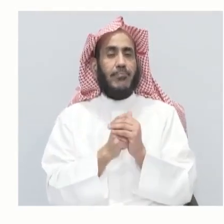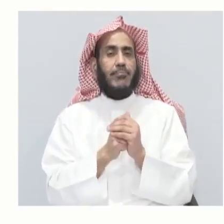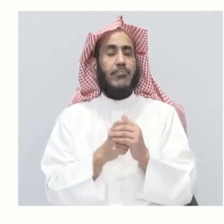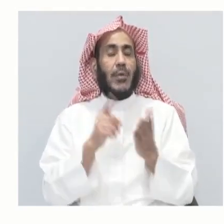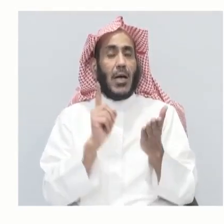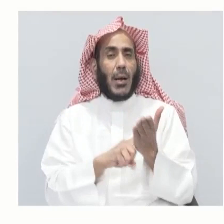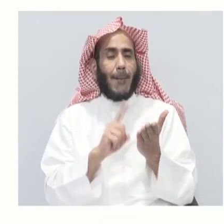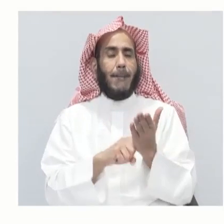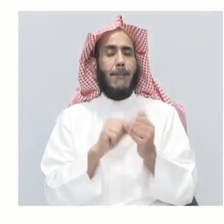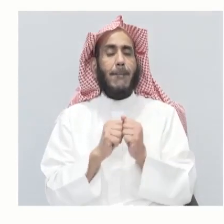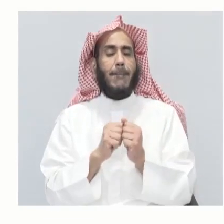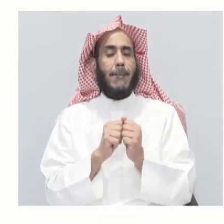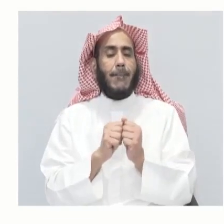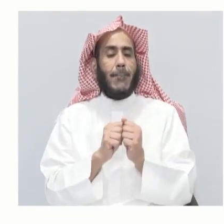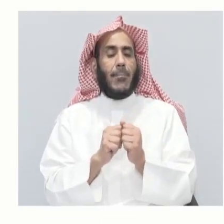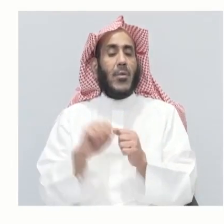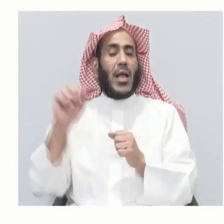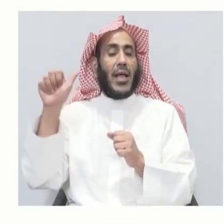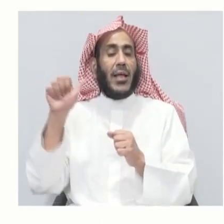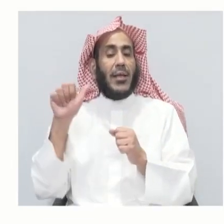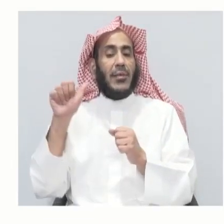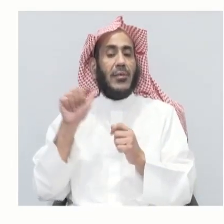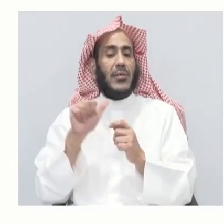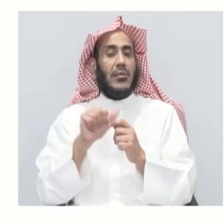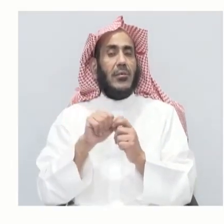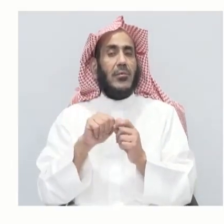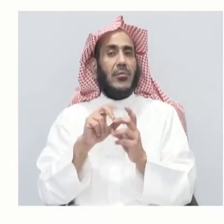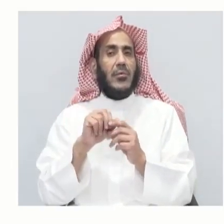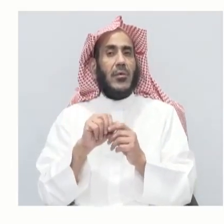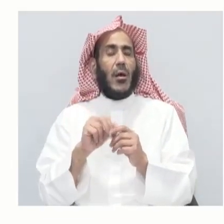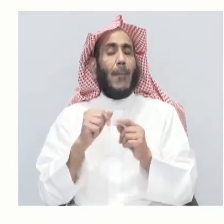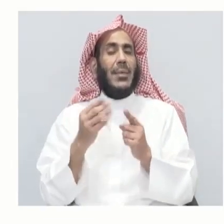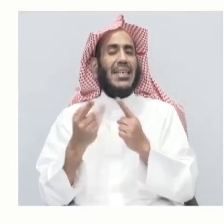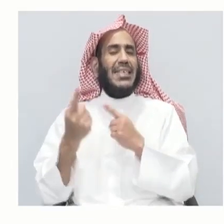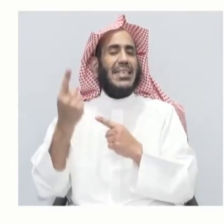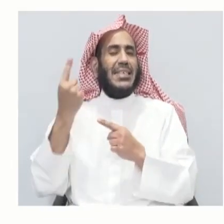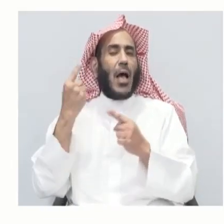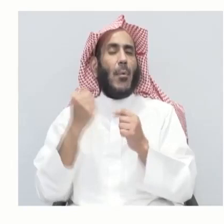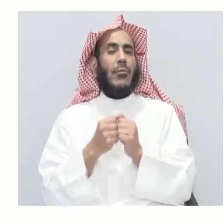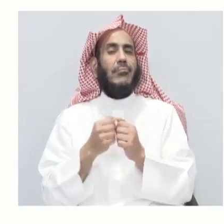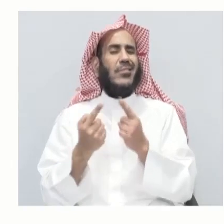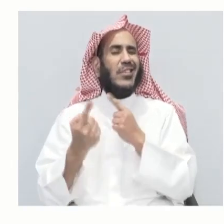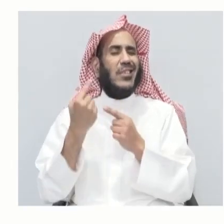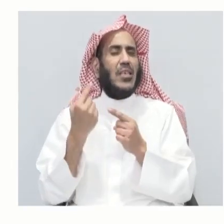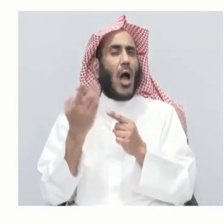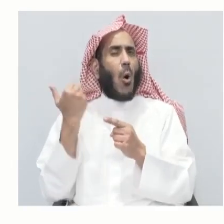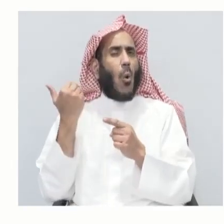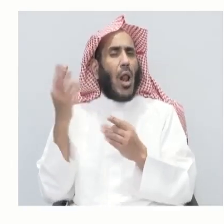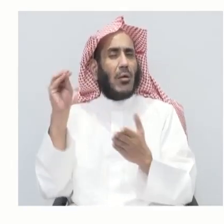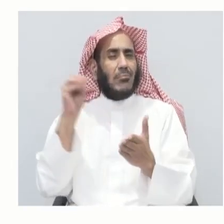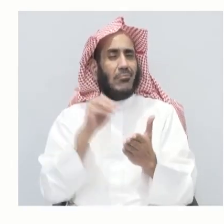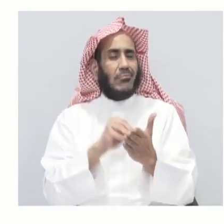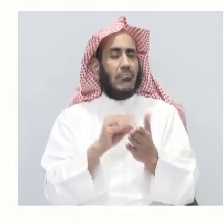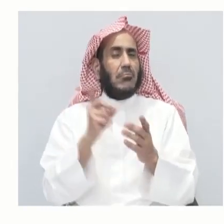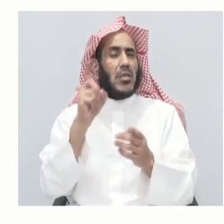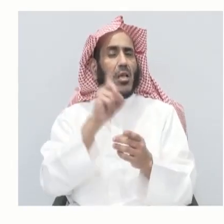ان ماذا ان اي ماذا من السابق من من النتيجه السابقه قد